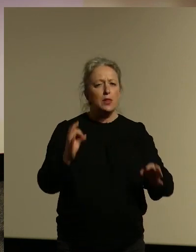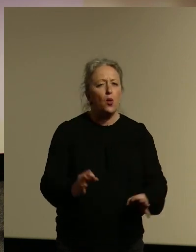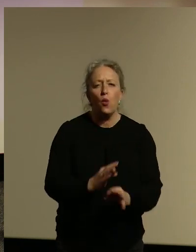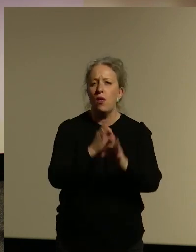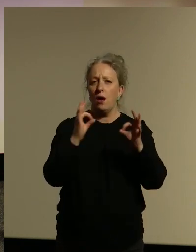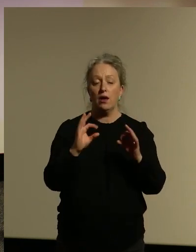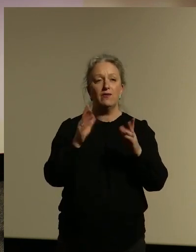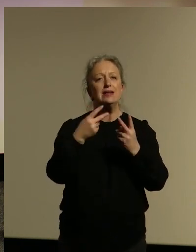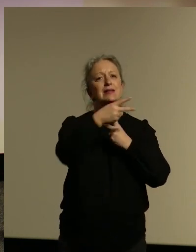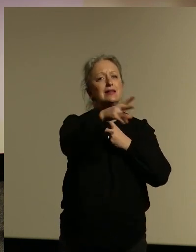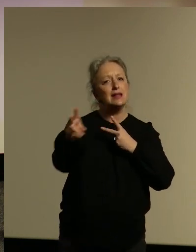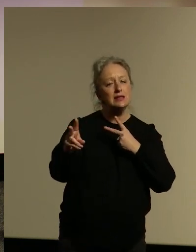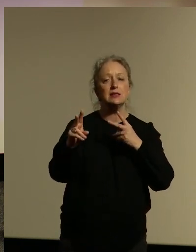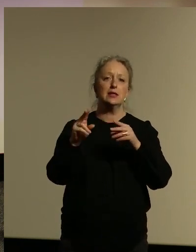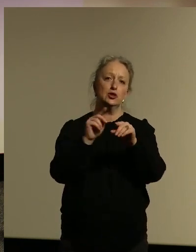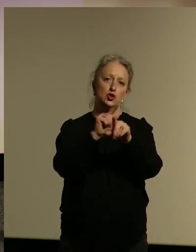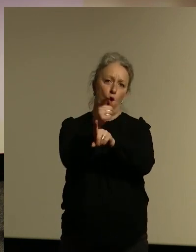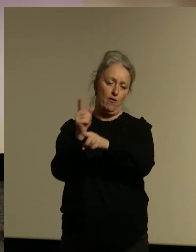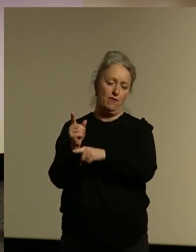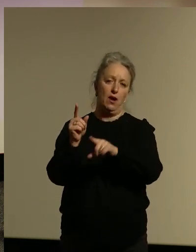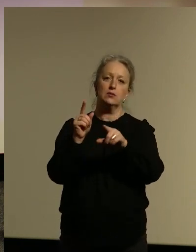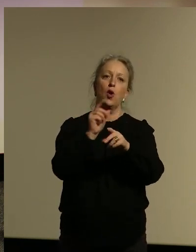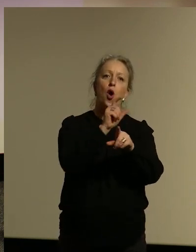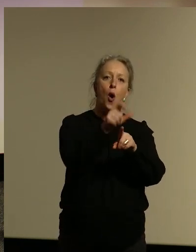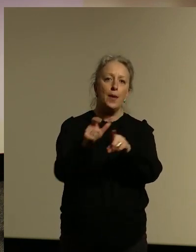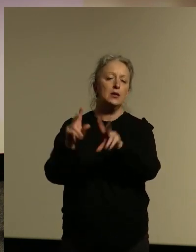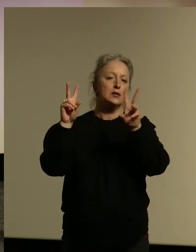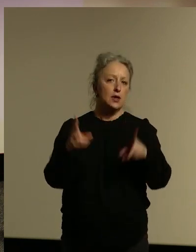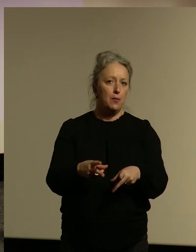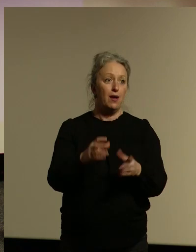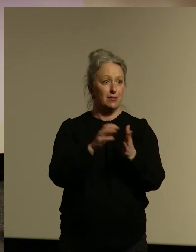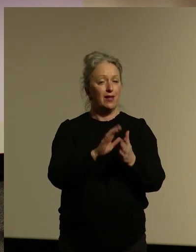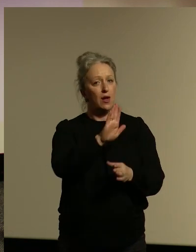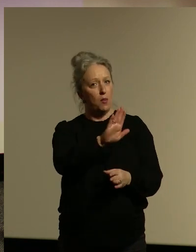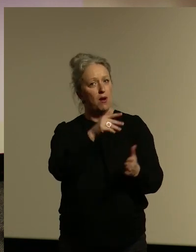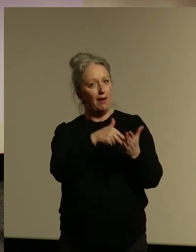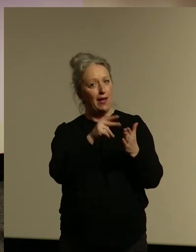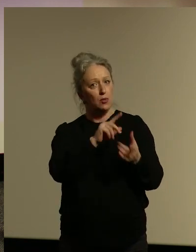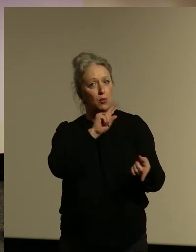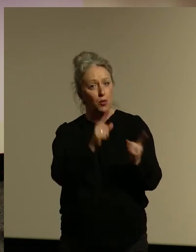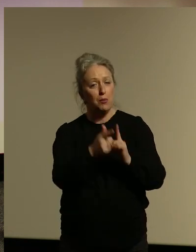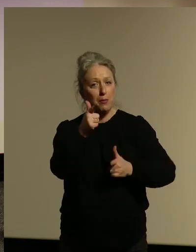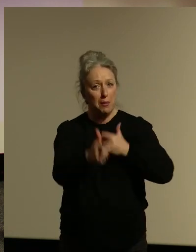inimesi riivavad kommentaarid jättis ta ära. Hetke pealt oli ta muutunud.